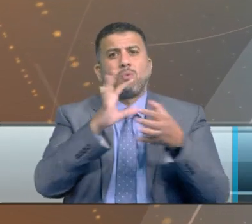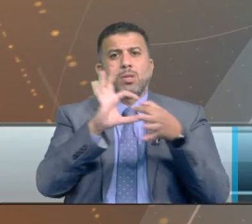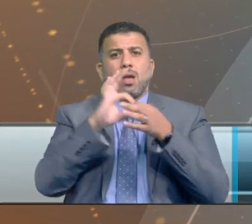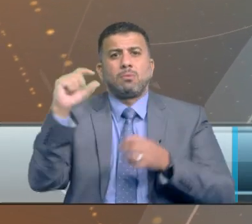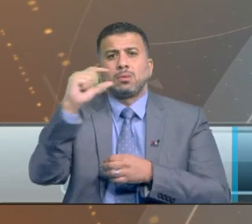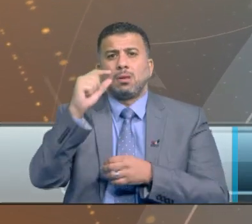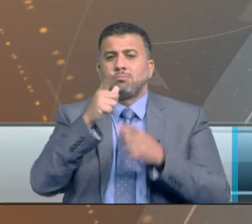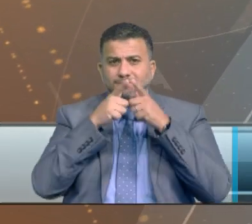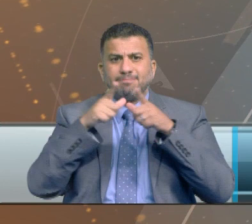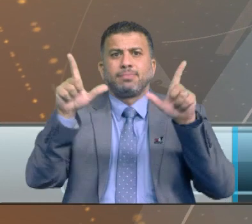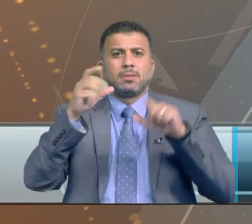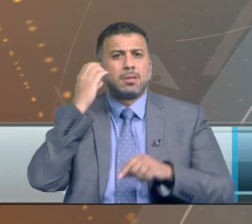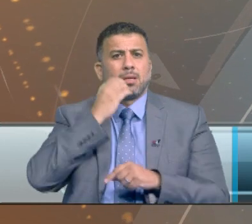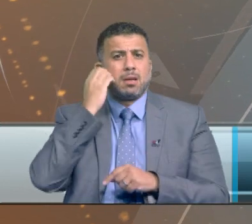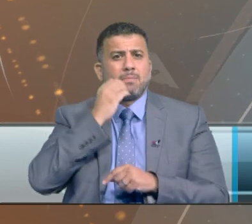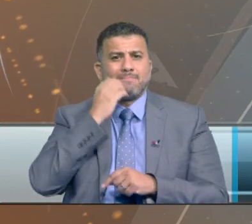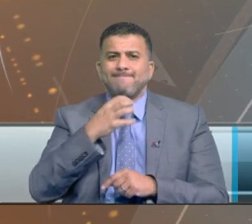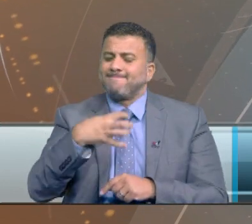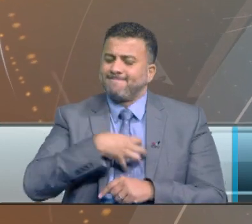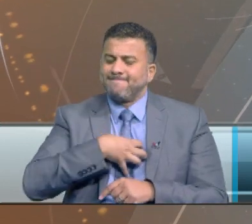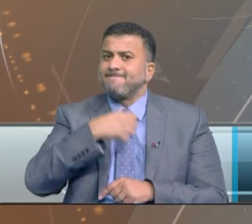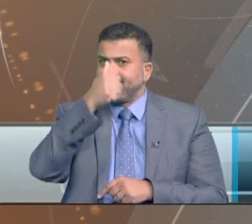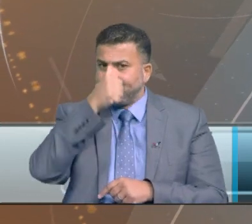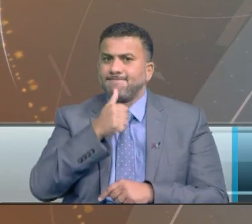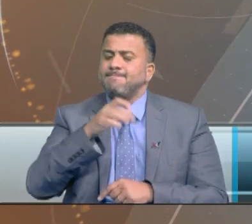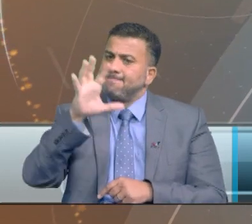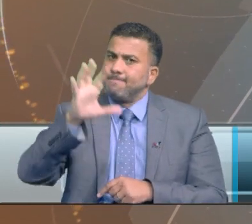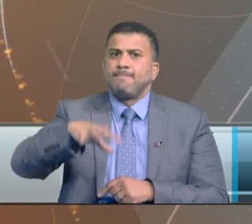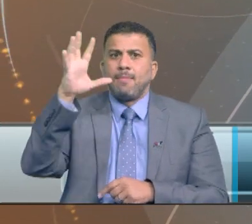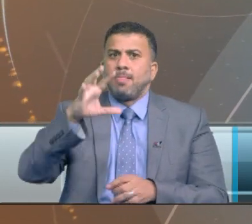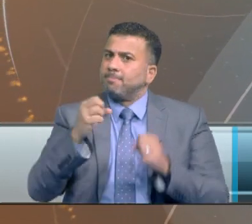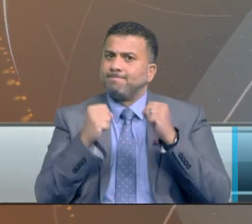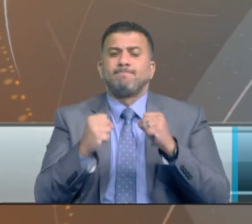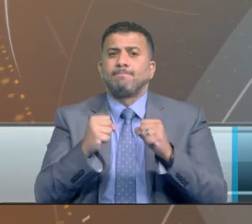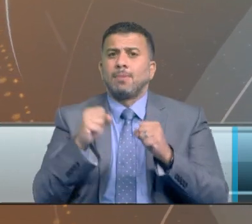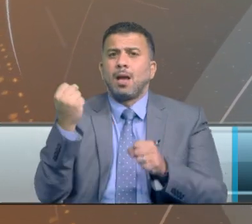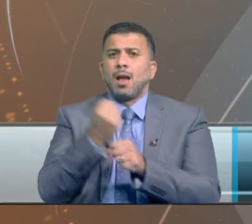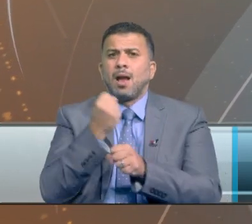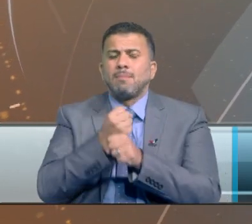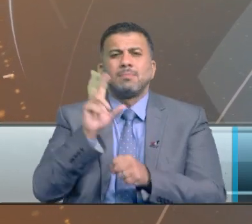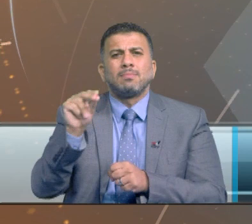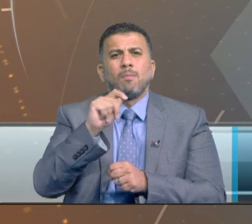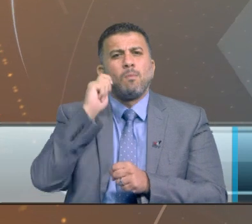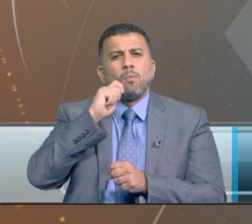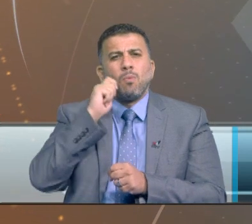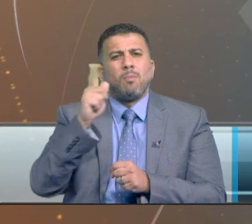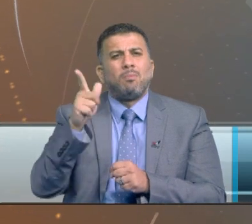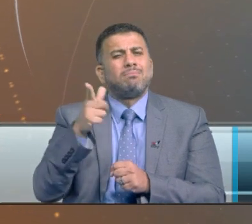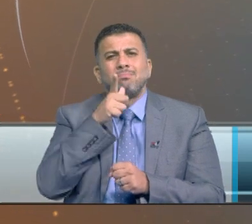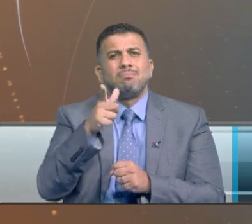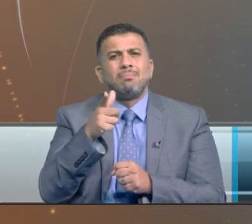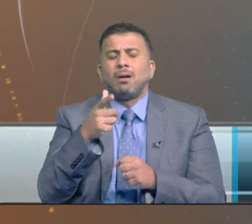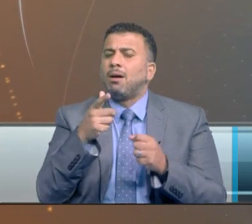الخارجيه والتعاون الدولي في بيان لها ان دوله الامارات تعرب عن استنكاريا الشديد لهذه الاعمال الاجراميه